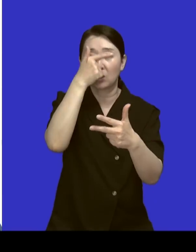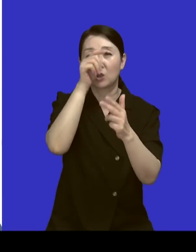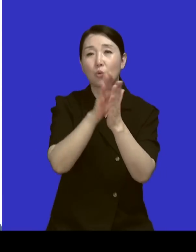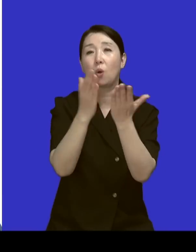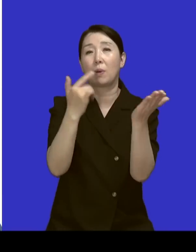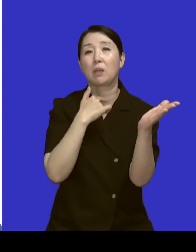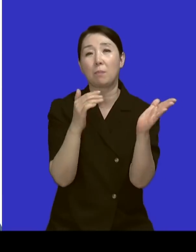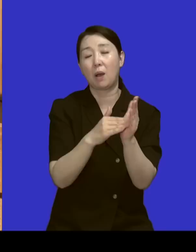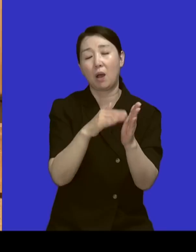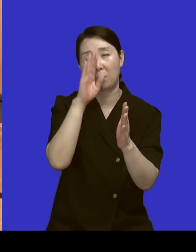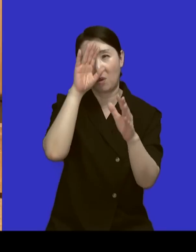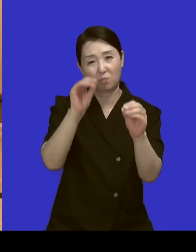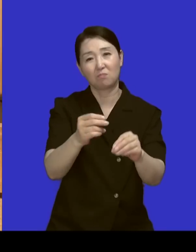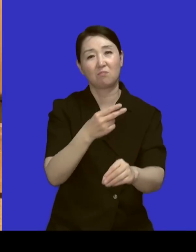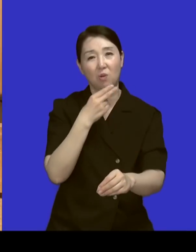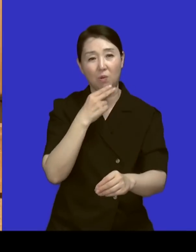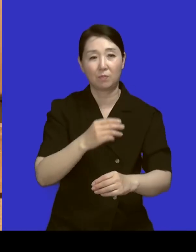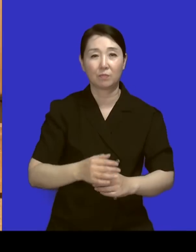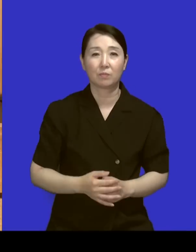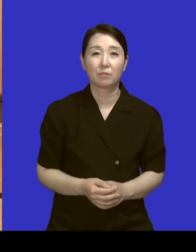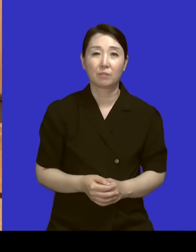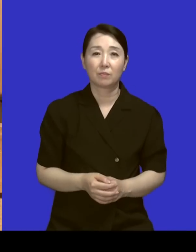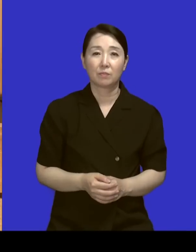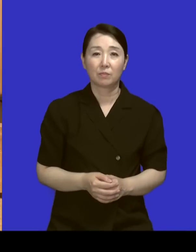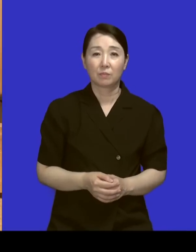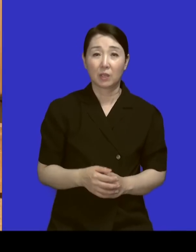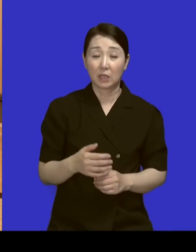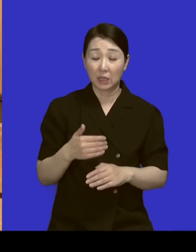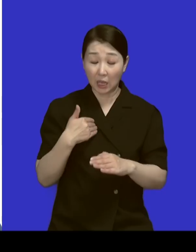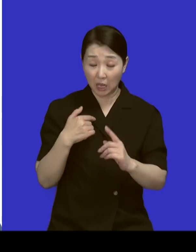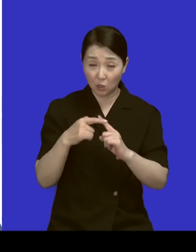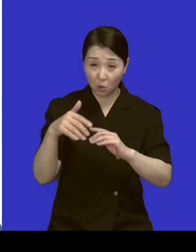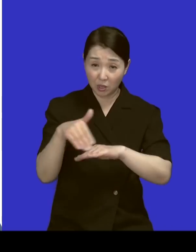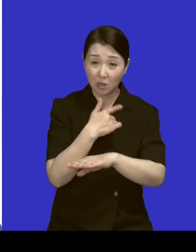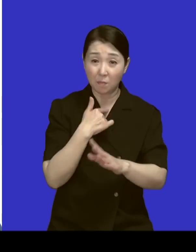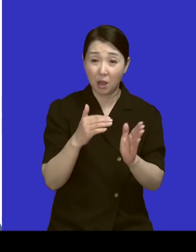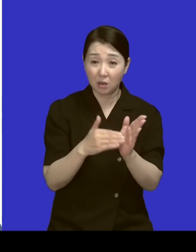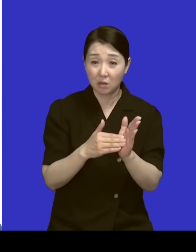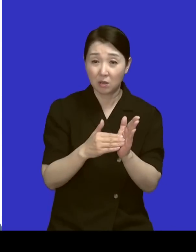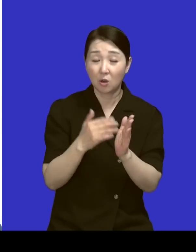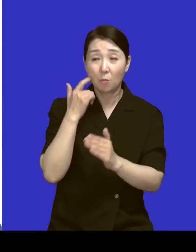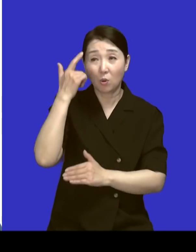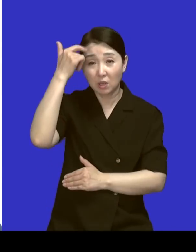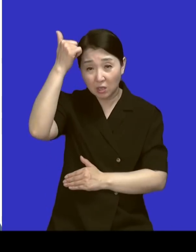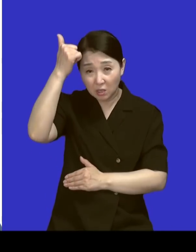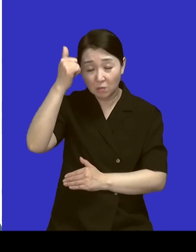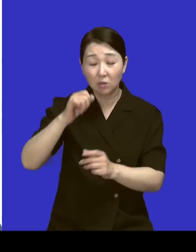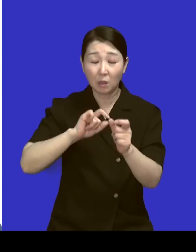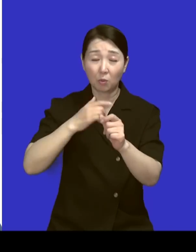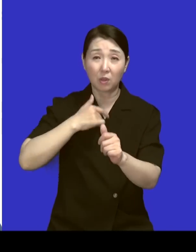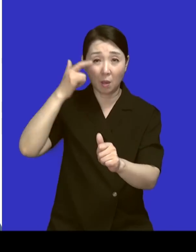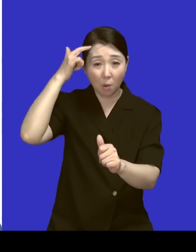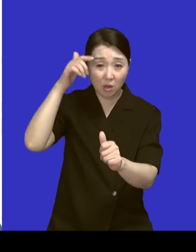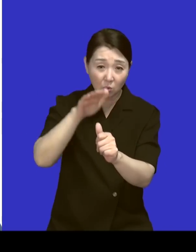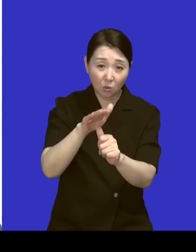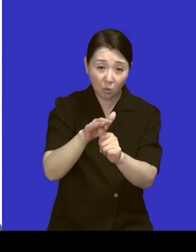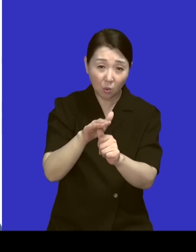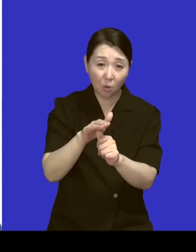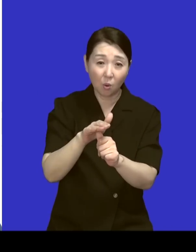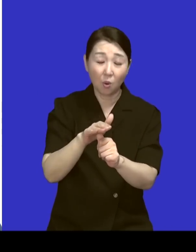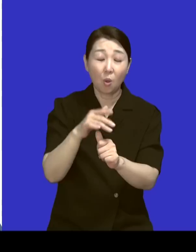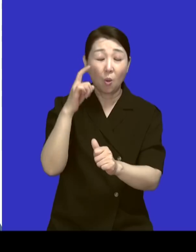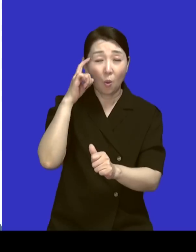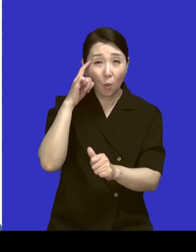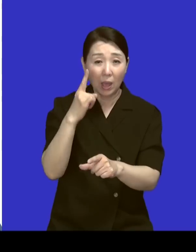근데 낫지는 않더라고요. 네. 그 제가 다녔던 교회에서도 많은 목사님들이 제 머리에 손을 얹고 그 대적기도